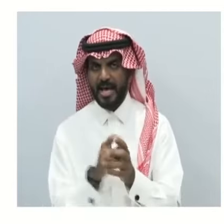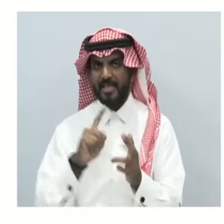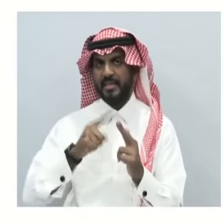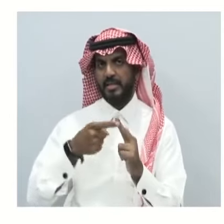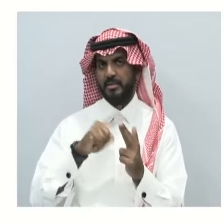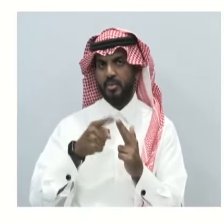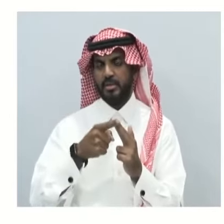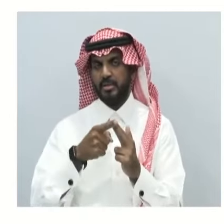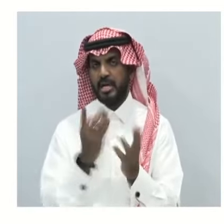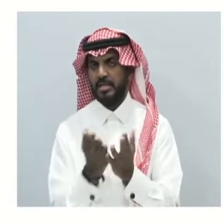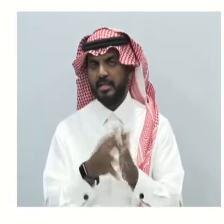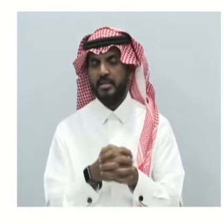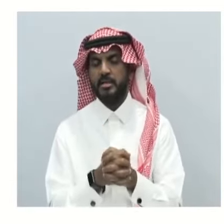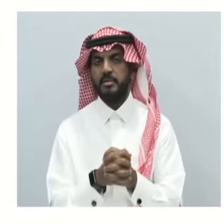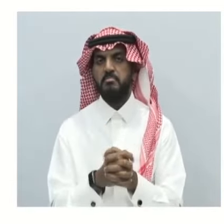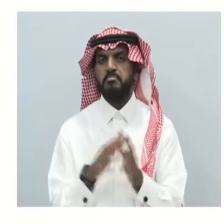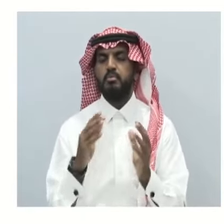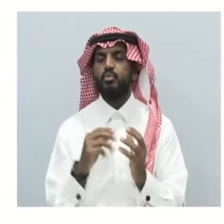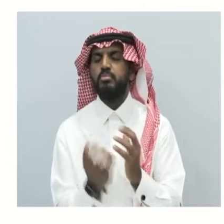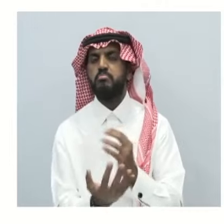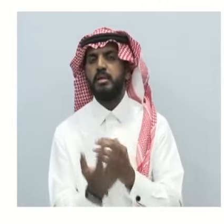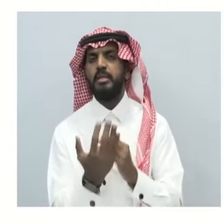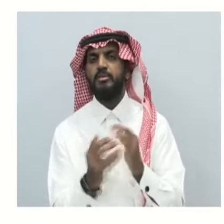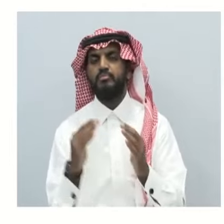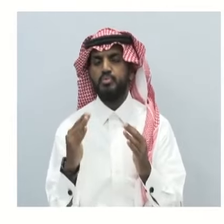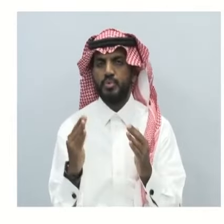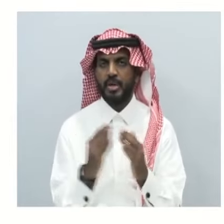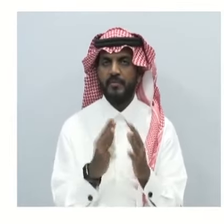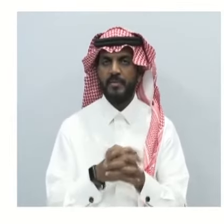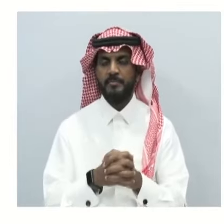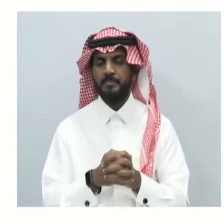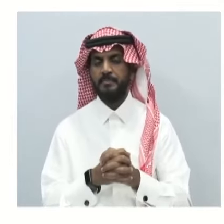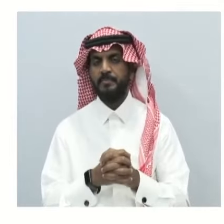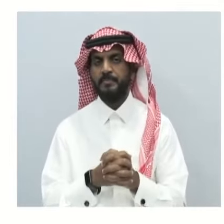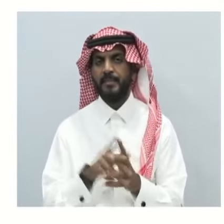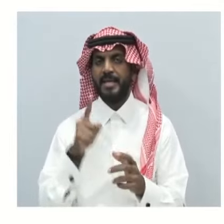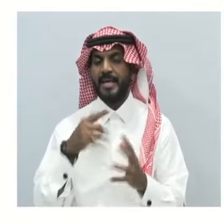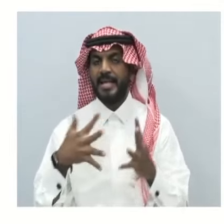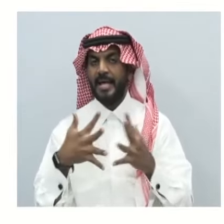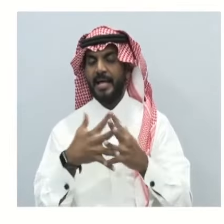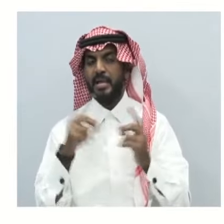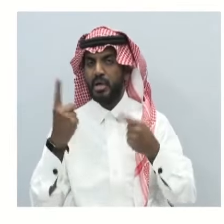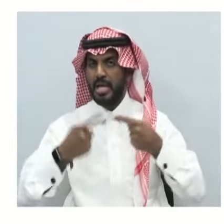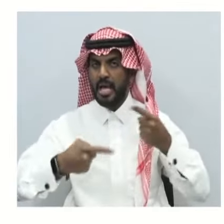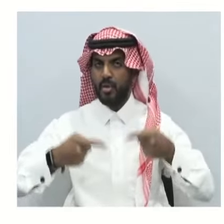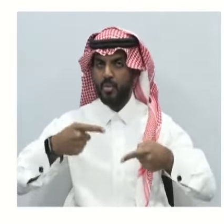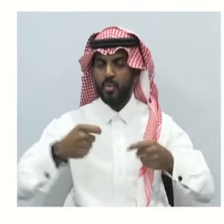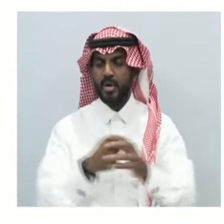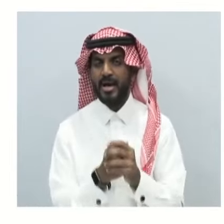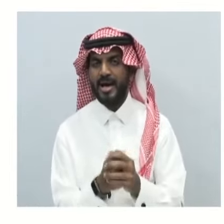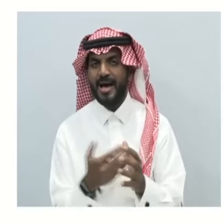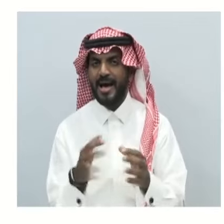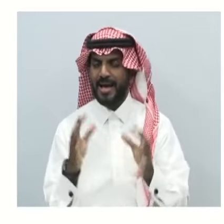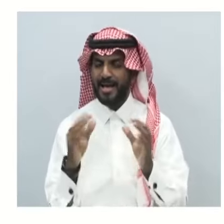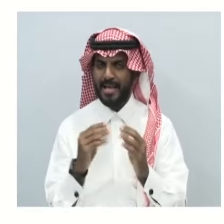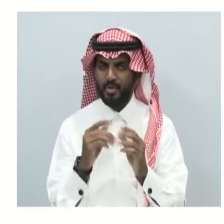سوف يكون هنالك مد منخفض فبالتالي يكون اا خلال هذا المد همم اقل من